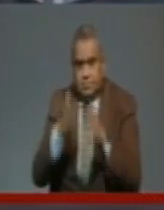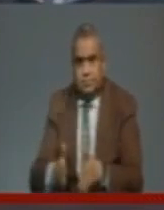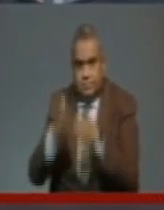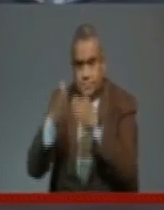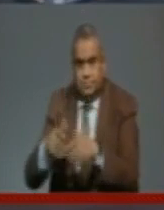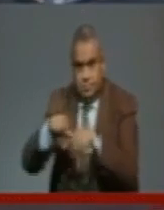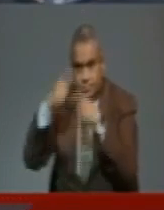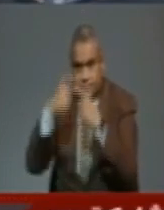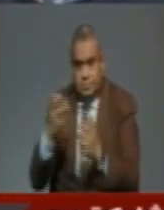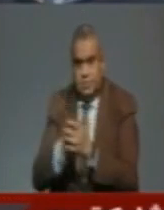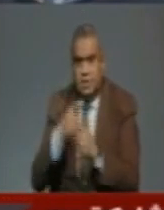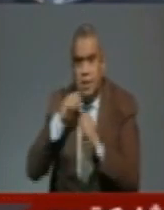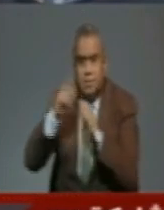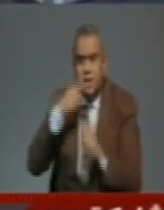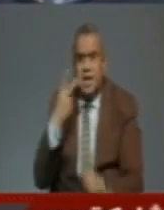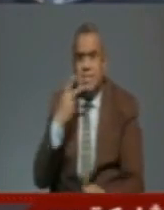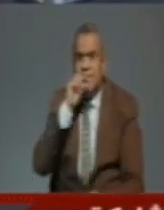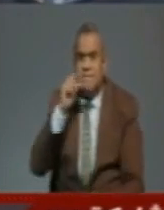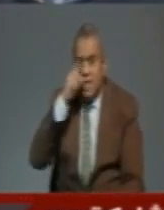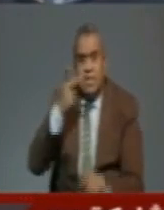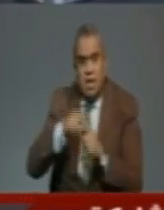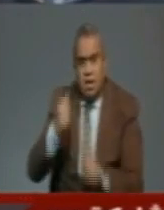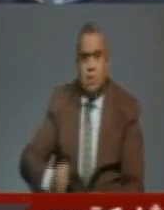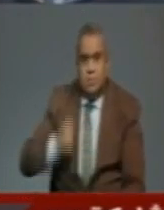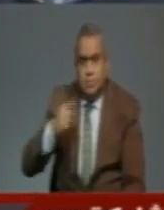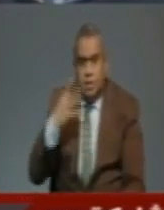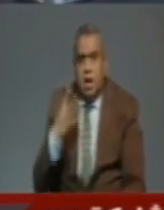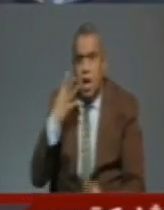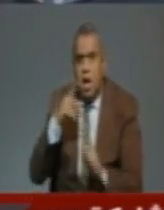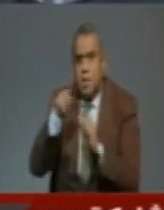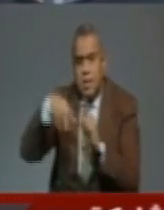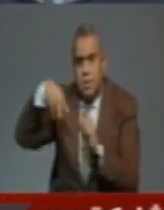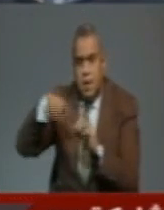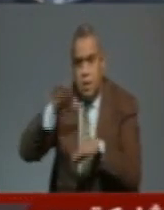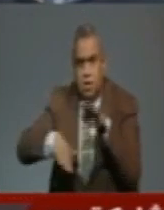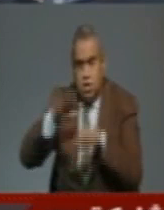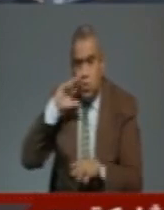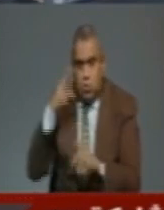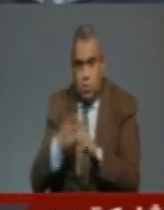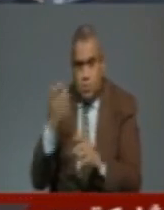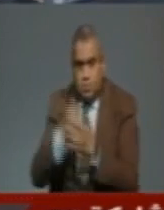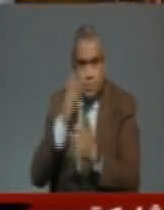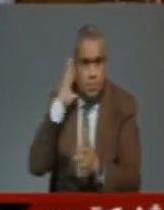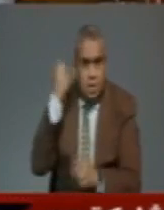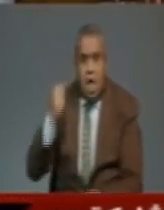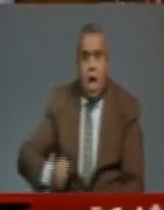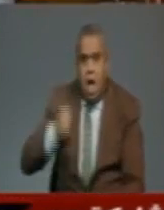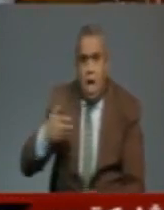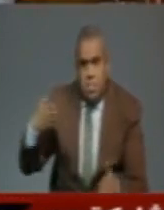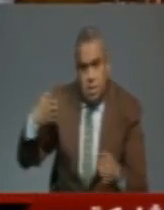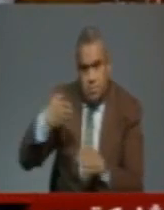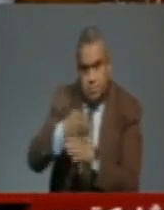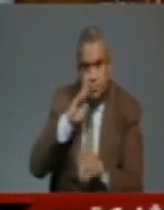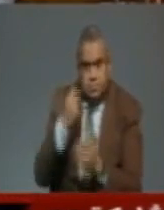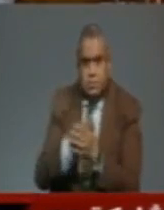تداول 60 فدان، في سكك حديديه 4.8 كيلو سيادتك هتشوف دلوقتي القطر وهو داخل عليها، ثم في طرق